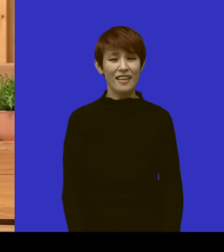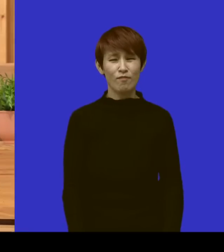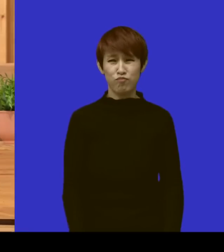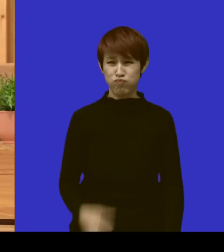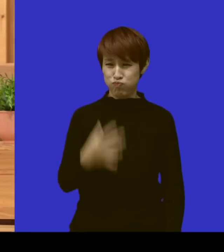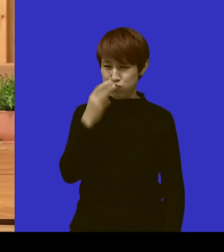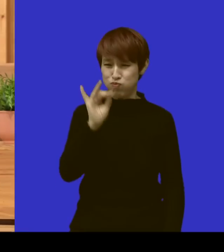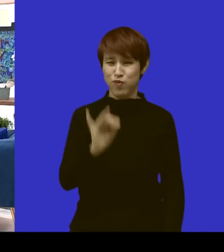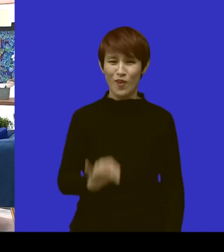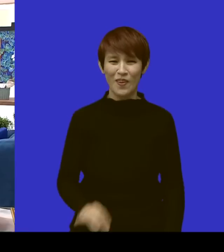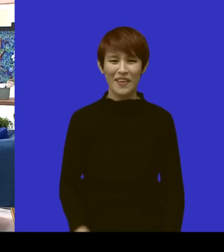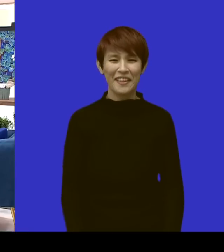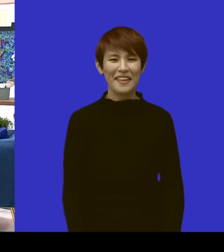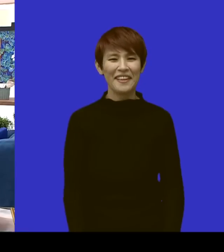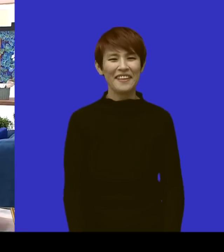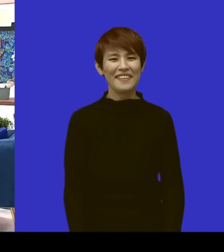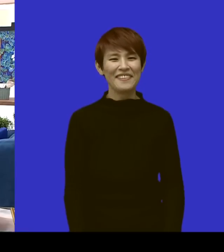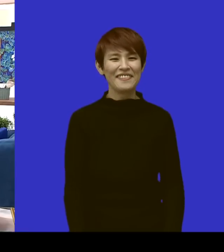그러니까 여기 나왔죠.